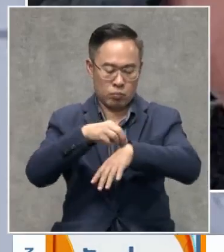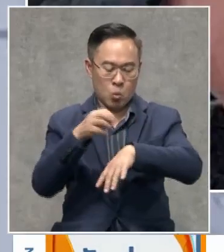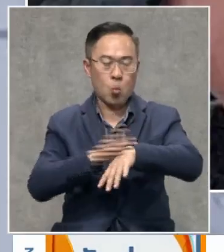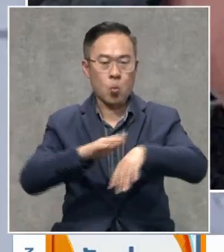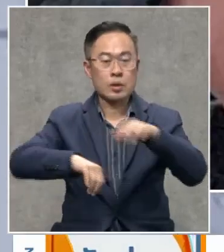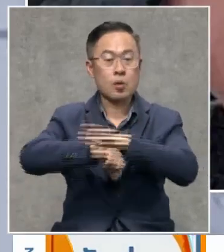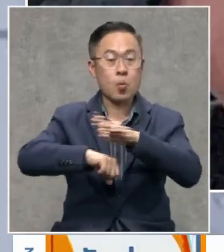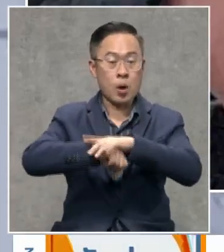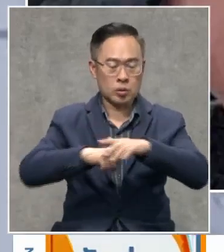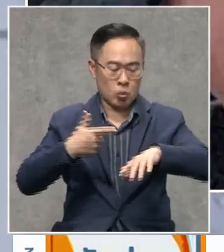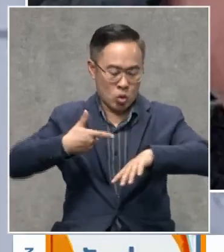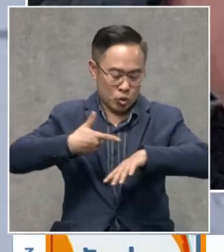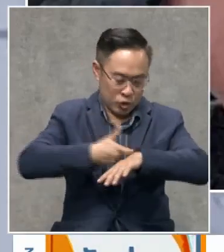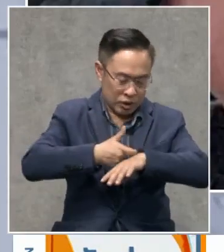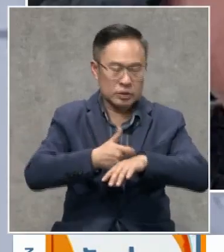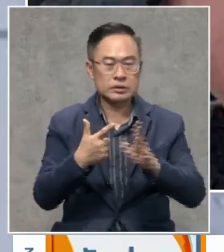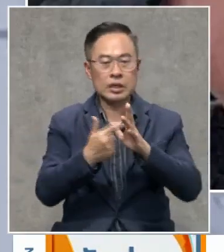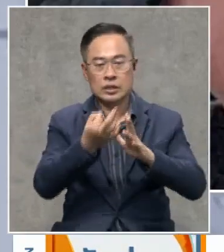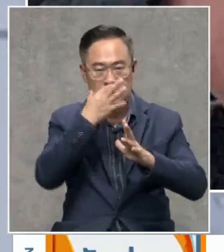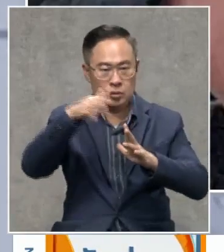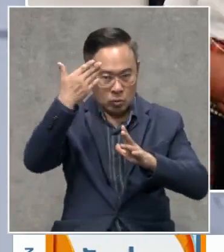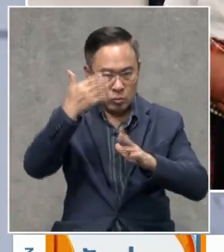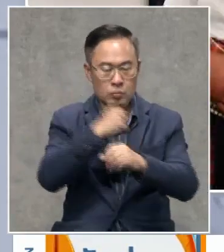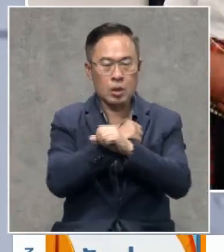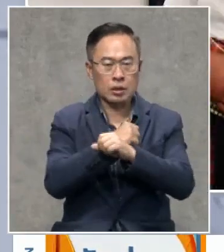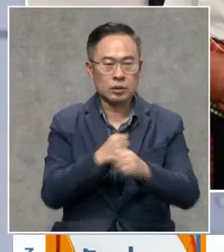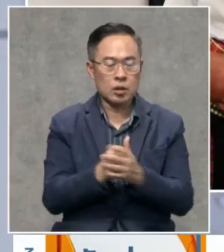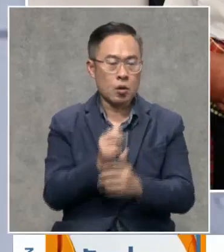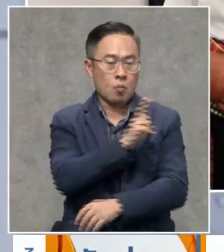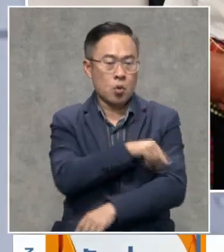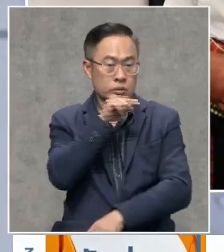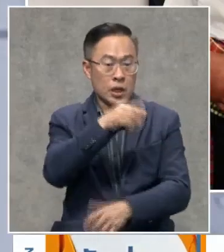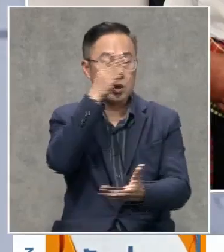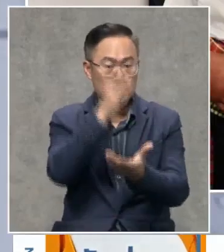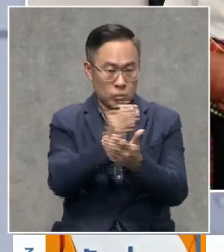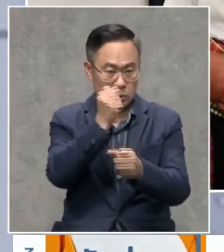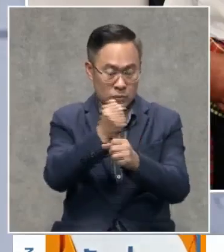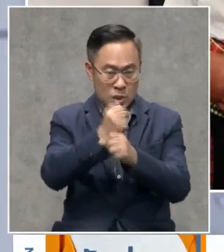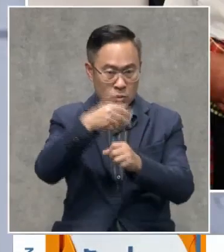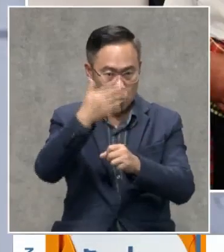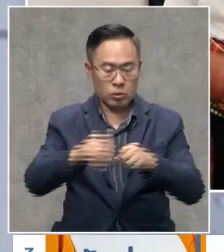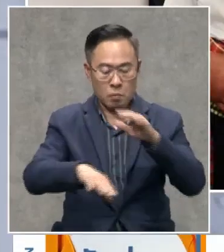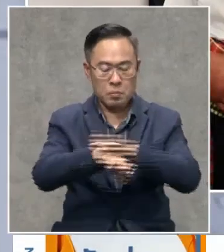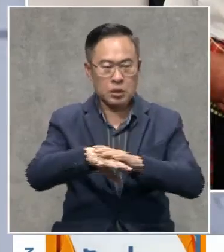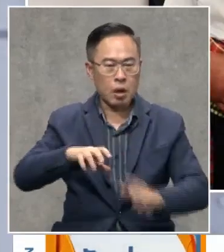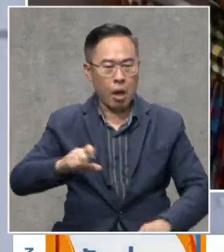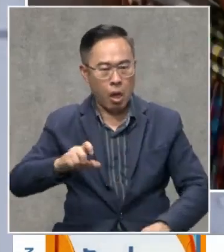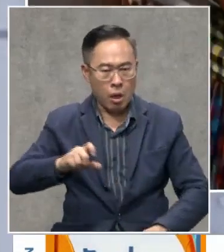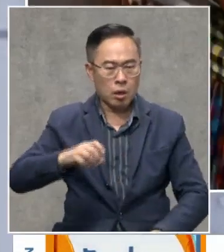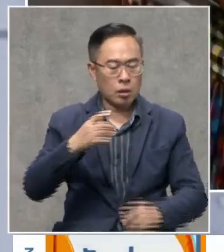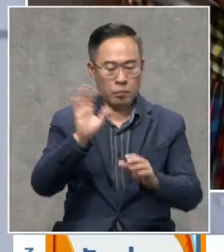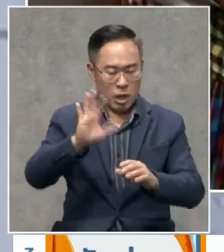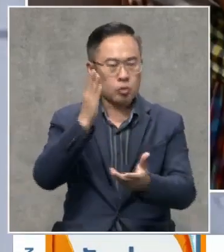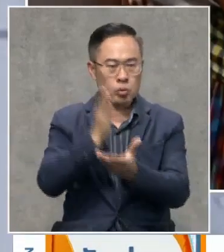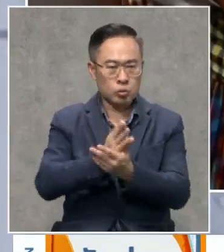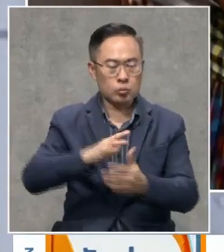งขั้นต้องให้ยาปฏิชีวนะค่ะคุณหมอเนี่ยให้งดทำภารกิจเลยนะคะโดยเฉพาะการใช้มือเพื่อลดการอักเสบ